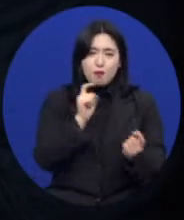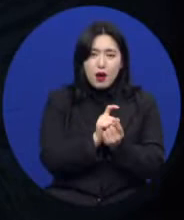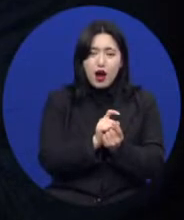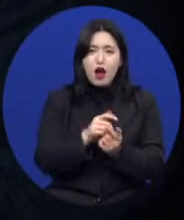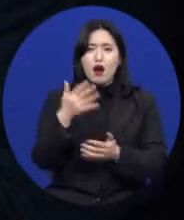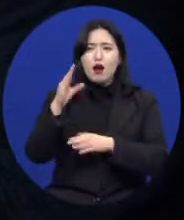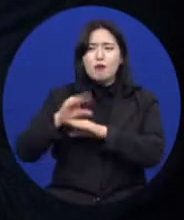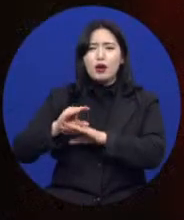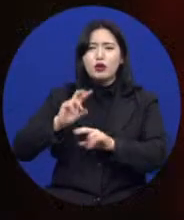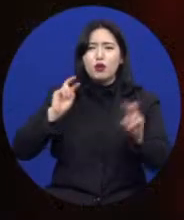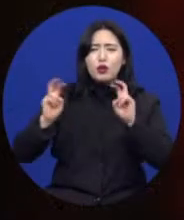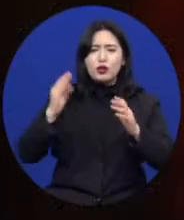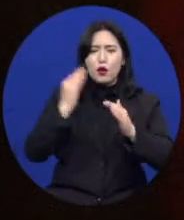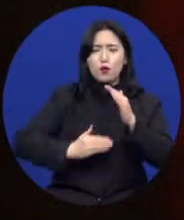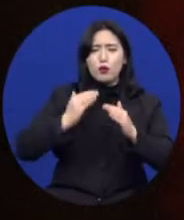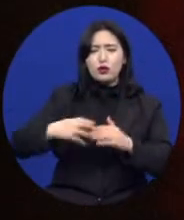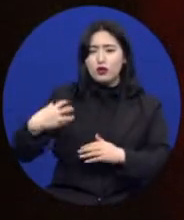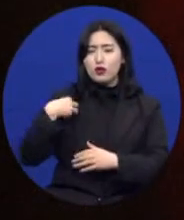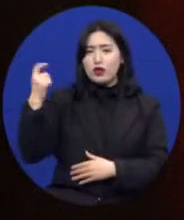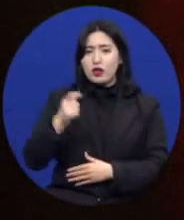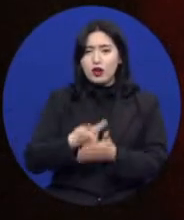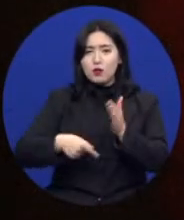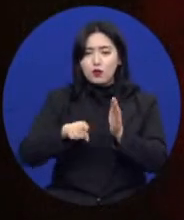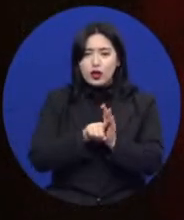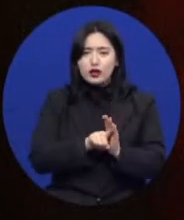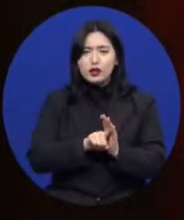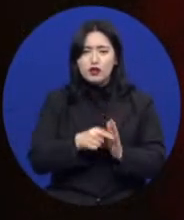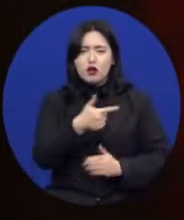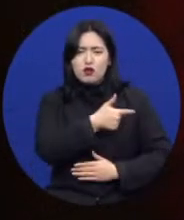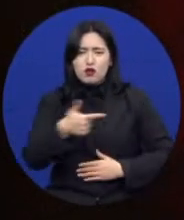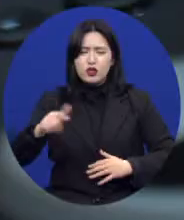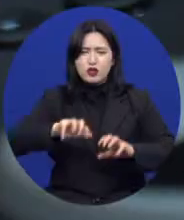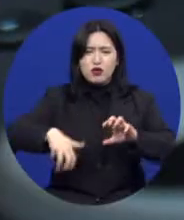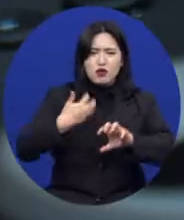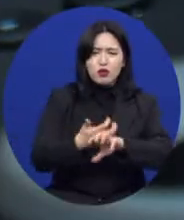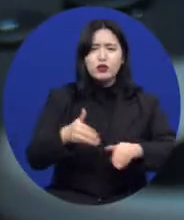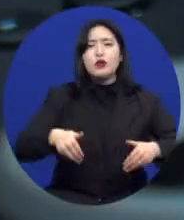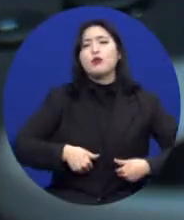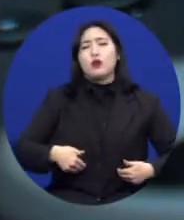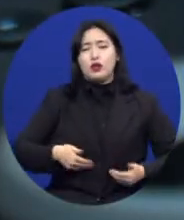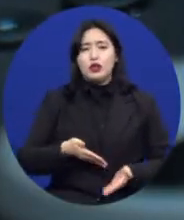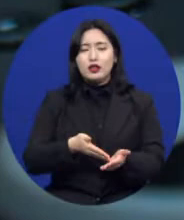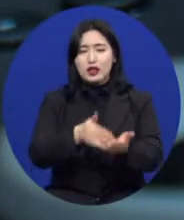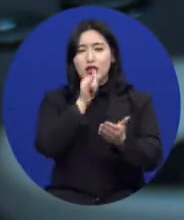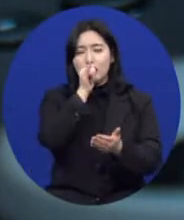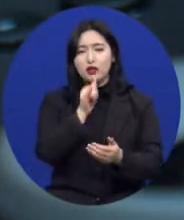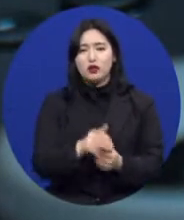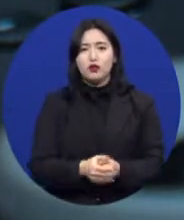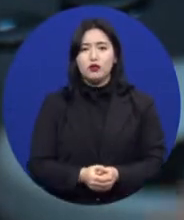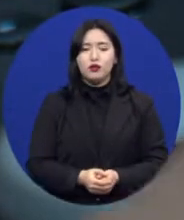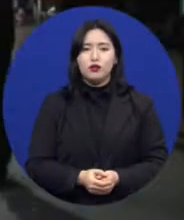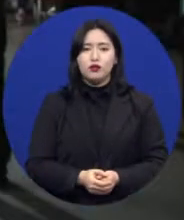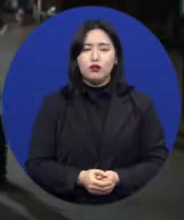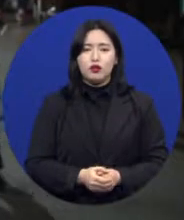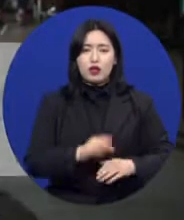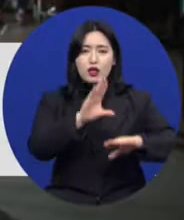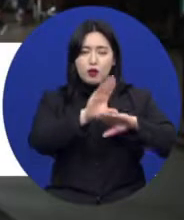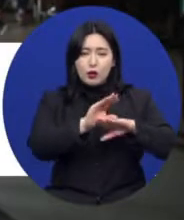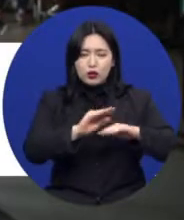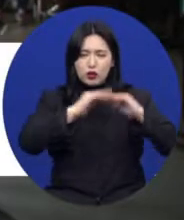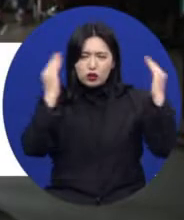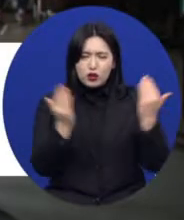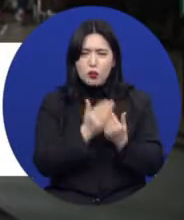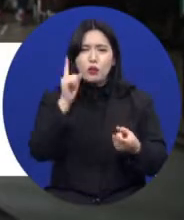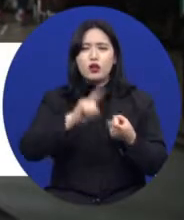지상파 방송의 공적 역할을 강화하기 위해 대대적인 규제 혁신이 필요하다는 목소리가 나오는 이유입니다. 방송 전반에